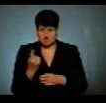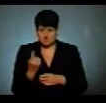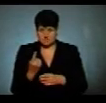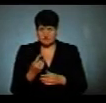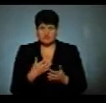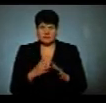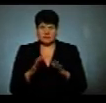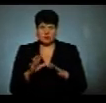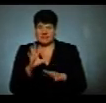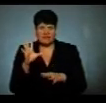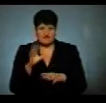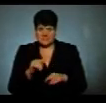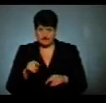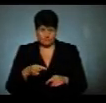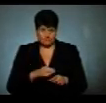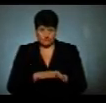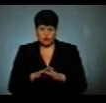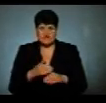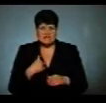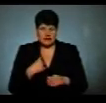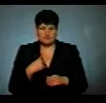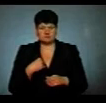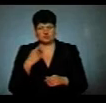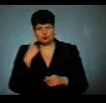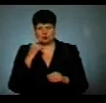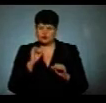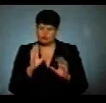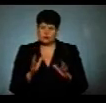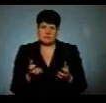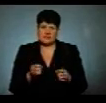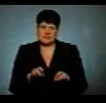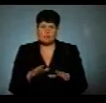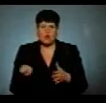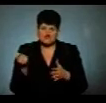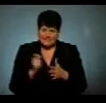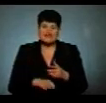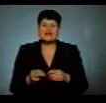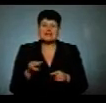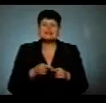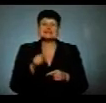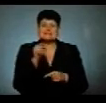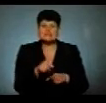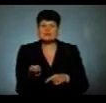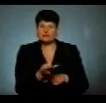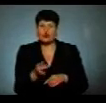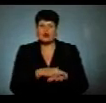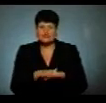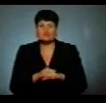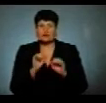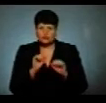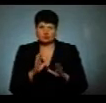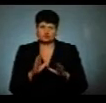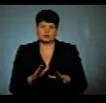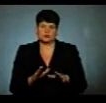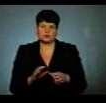що не всі вимоги, на жаль, виконуються. Тому я не виключаю, що буде прийнято рішення про закриття і цих ринків, тому що вони можуть бути також